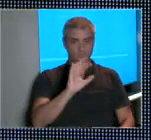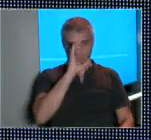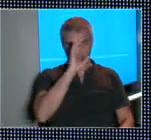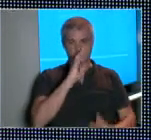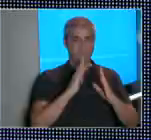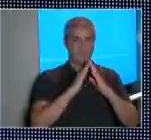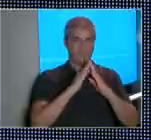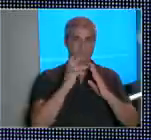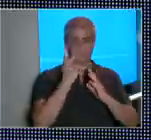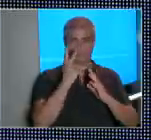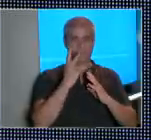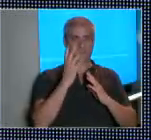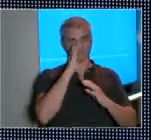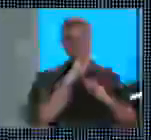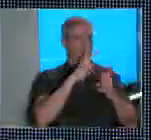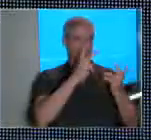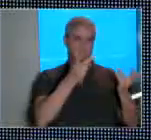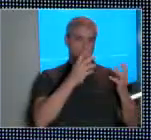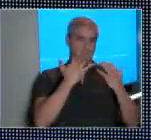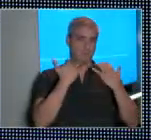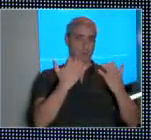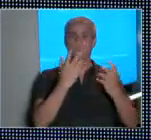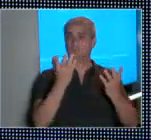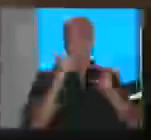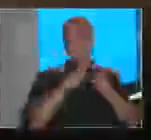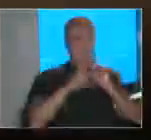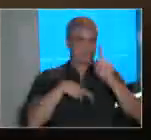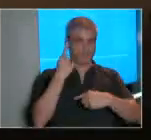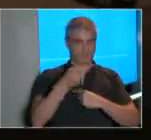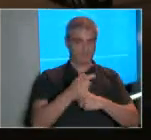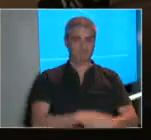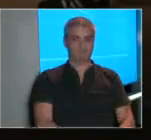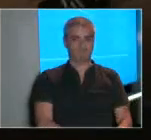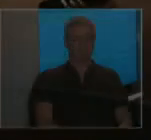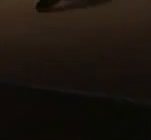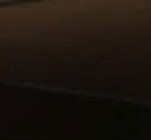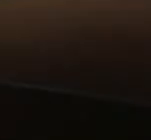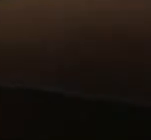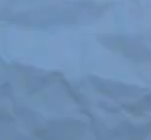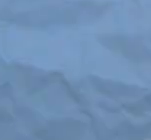לצופים בבית וכמובן לצופים באולם. אנחנו נתראה שוב בפעם הבאה.